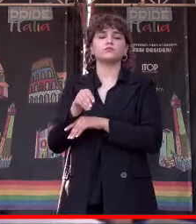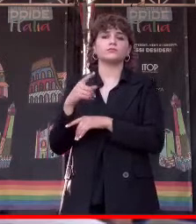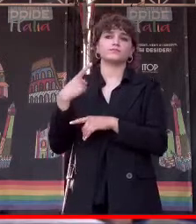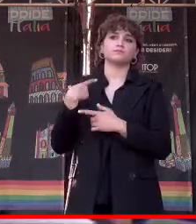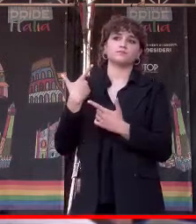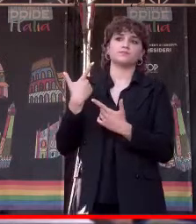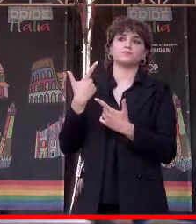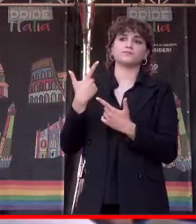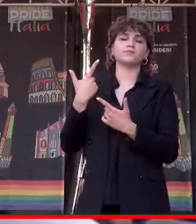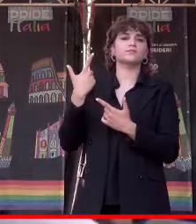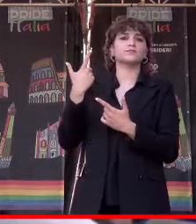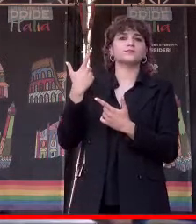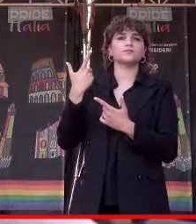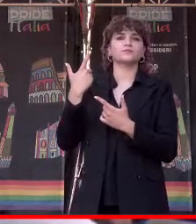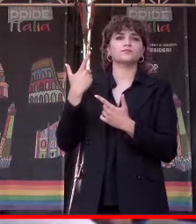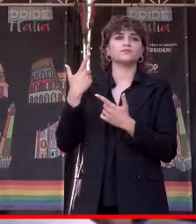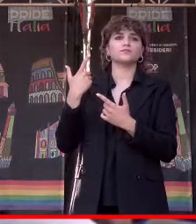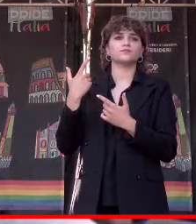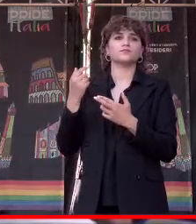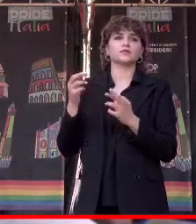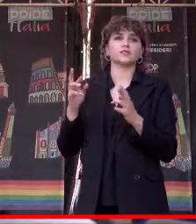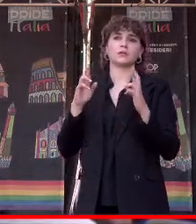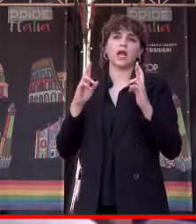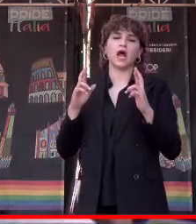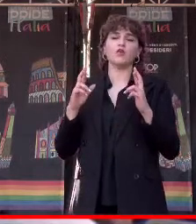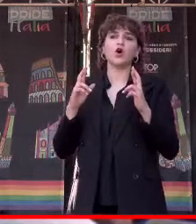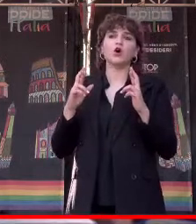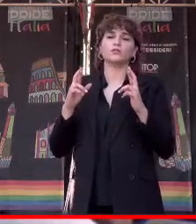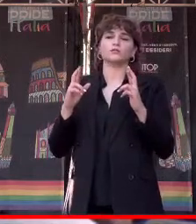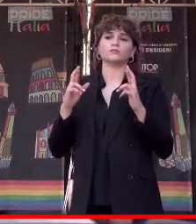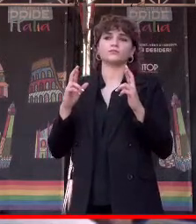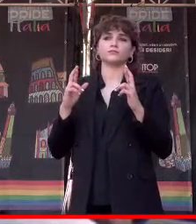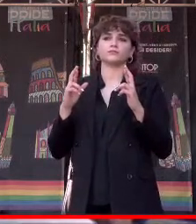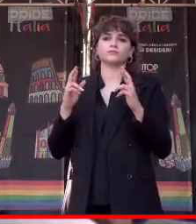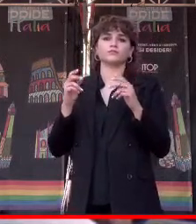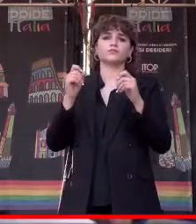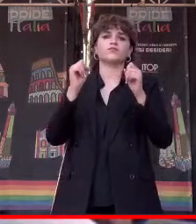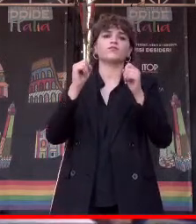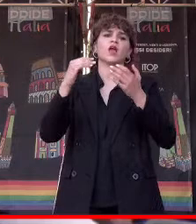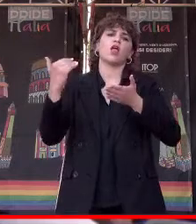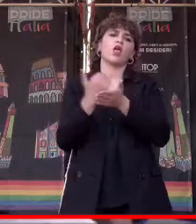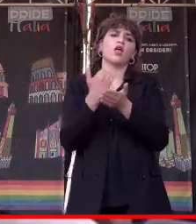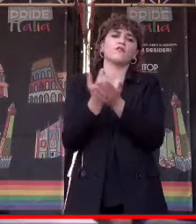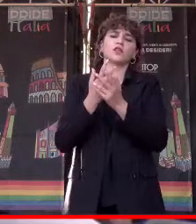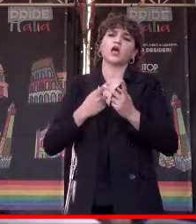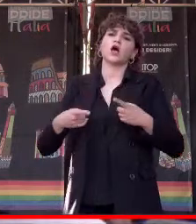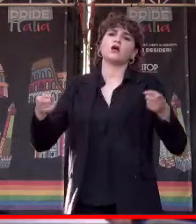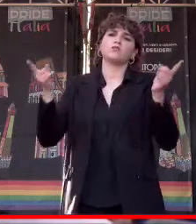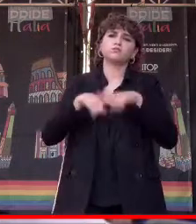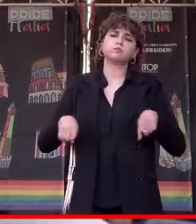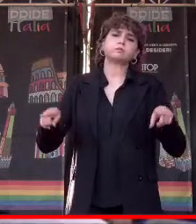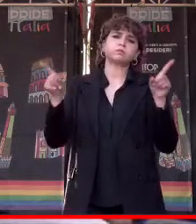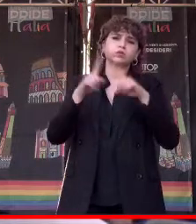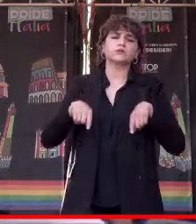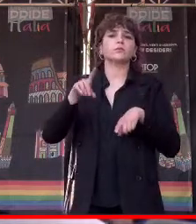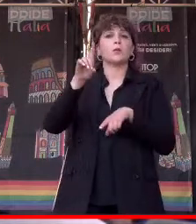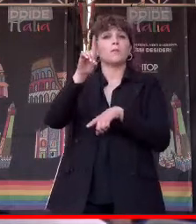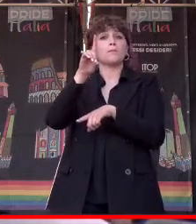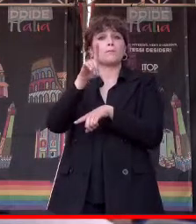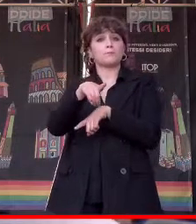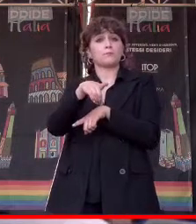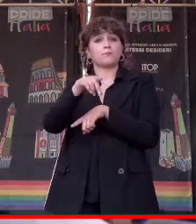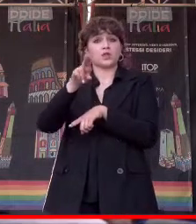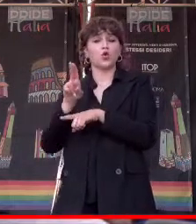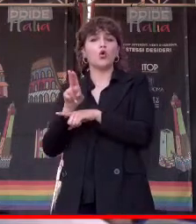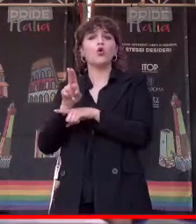dire, ripetere qualcosa che abbiamo detto nel video, però è efficace forse questa cosa. La PU, innanzitutto, anche